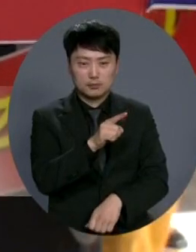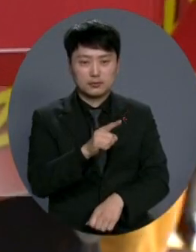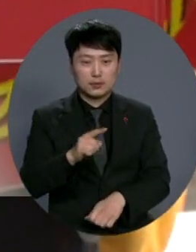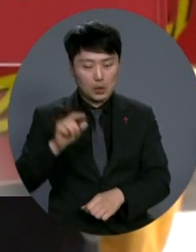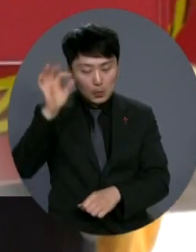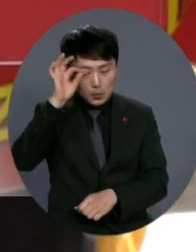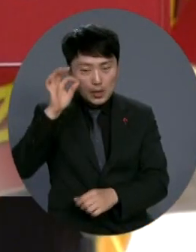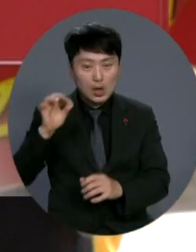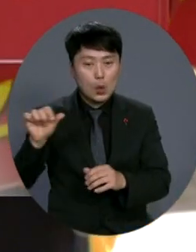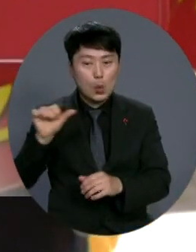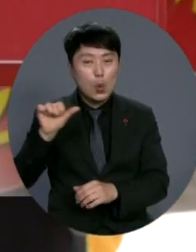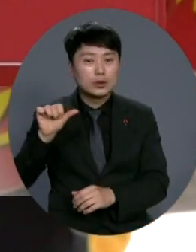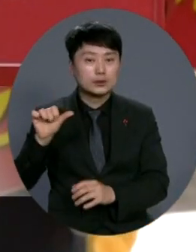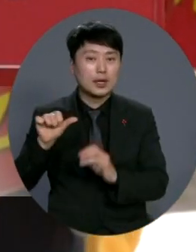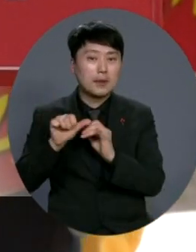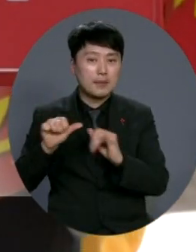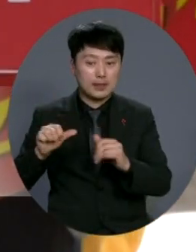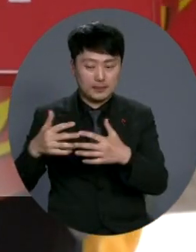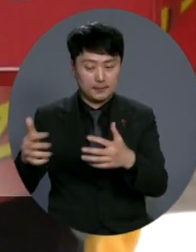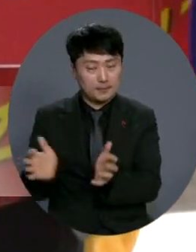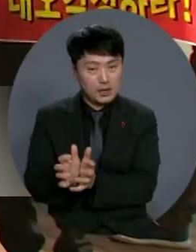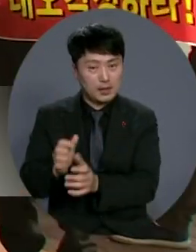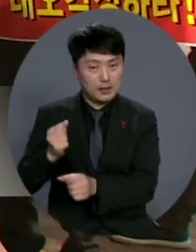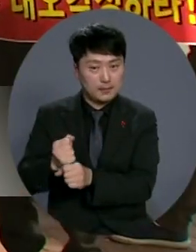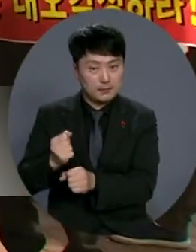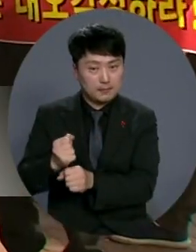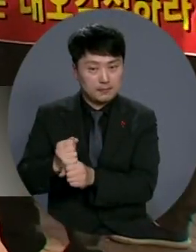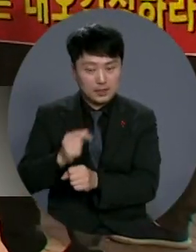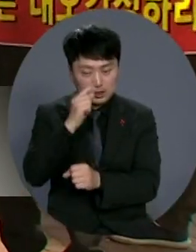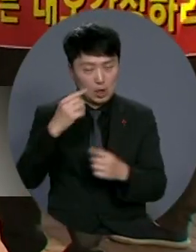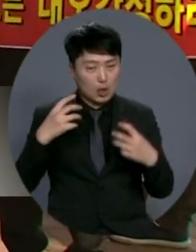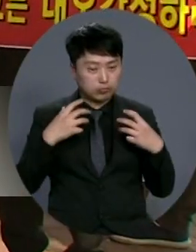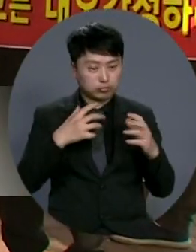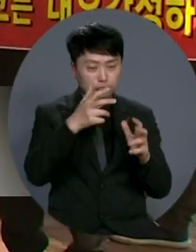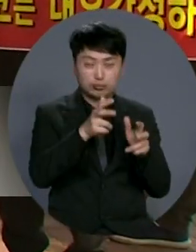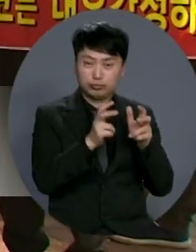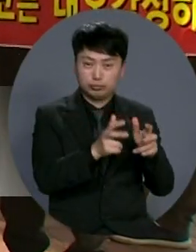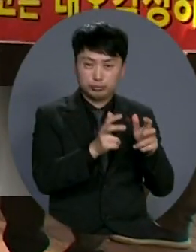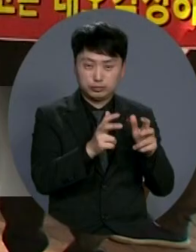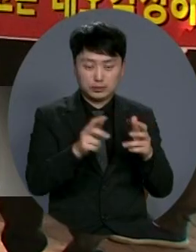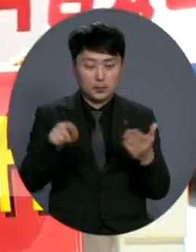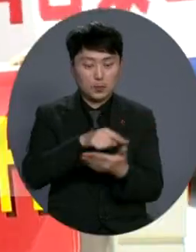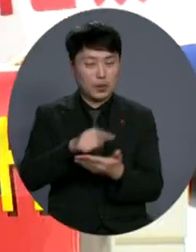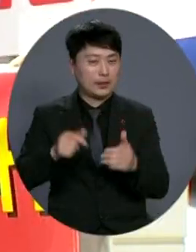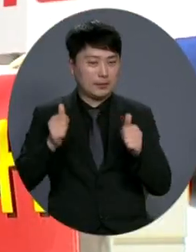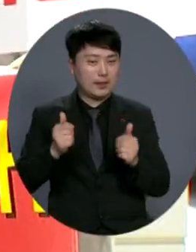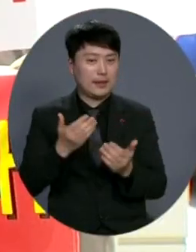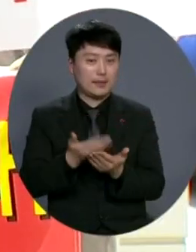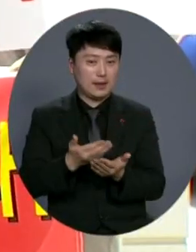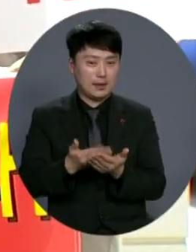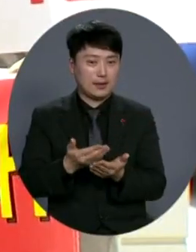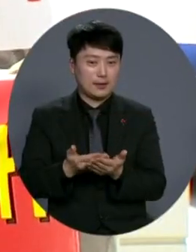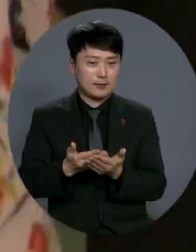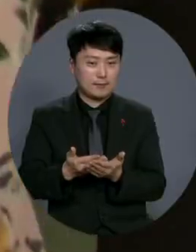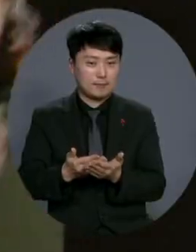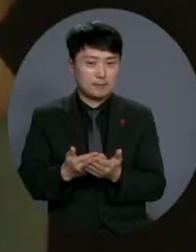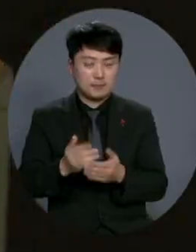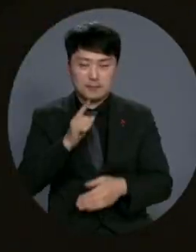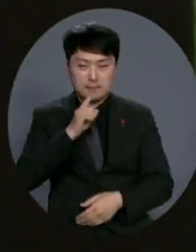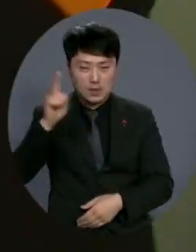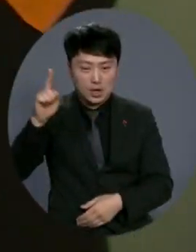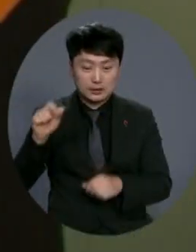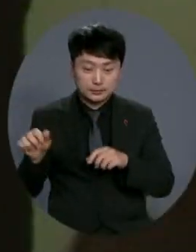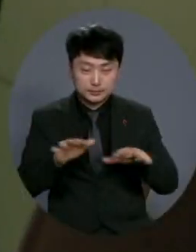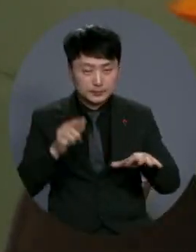5천 명이 시민단체를 중심으로 뭉쳐 정부와 사업자 등을 상대로 손해배상 소송을 제기했습니다. 지진으로